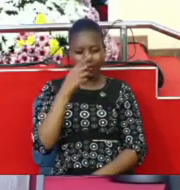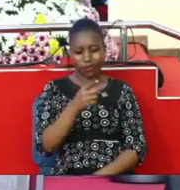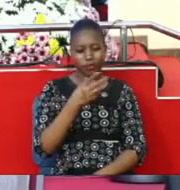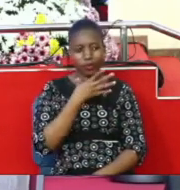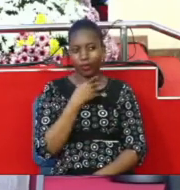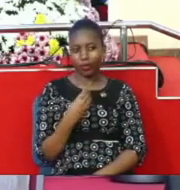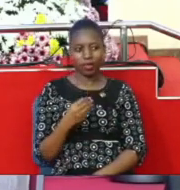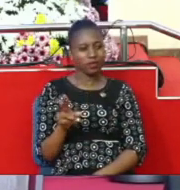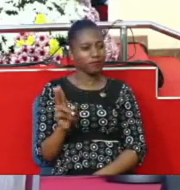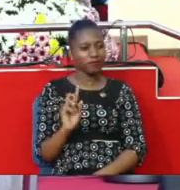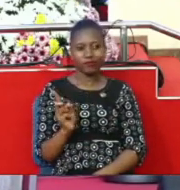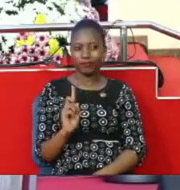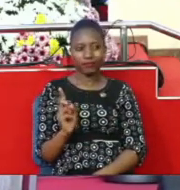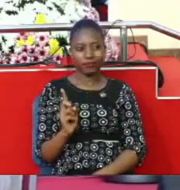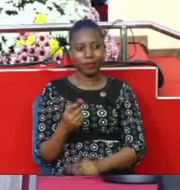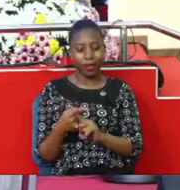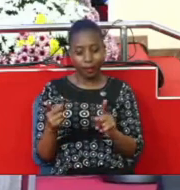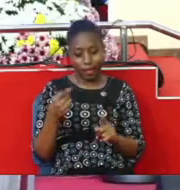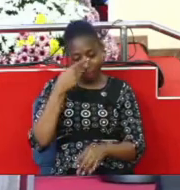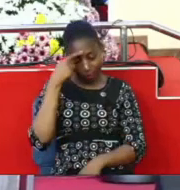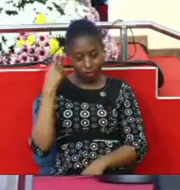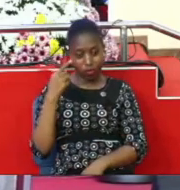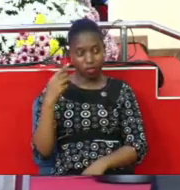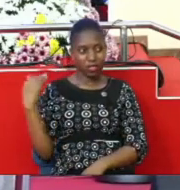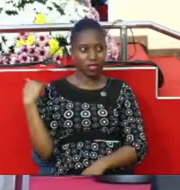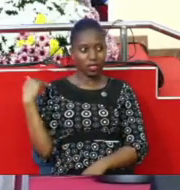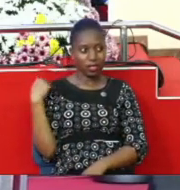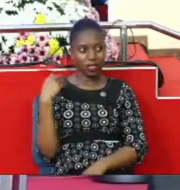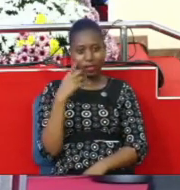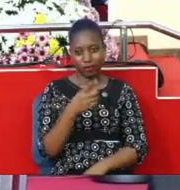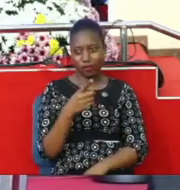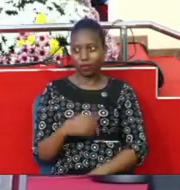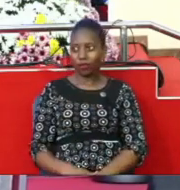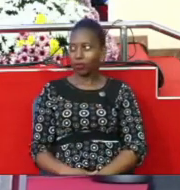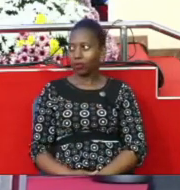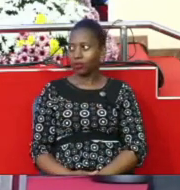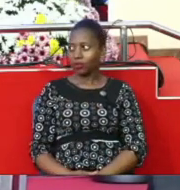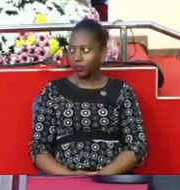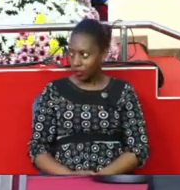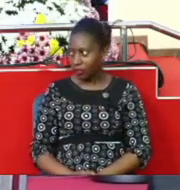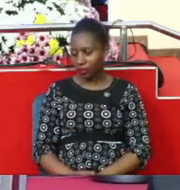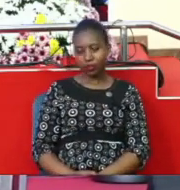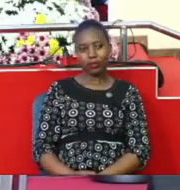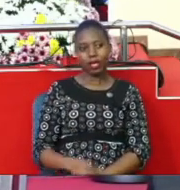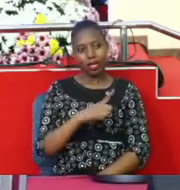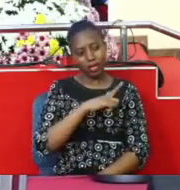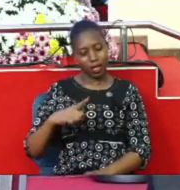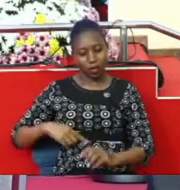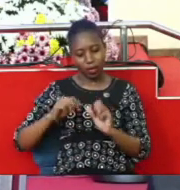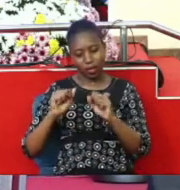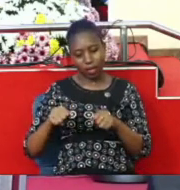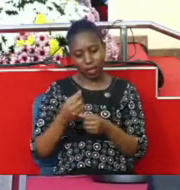it is what has been bothering you. See, the Lord can set you free. Mungu anaweza akakuweka huru. The Lord can deliver you. Mungu